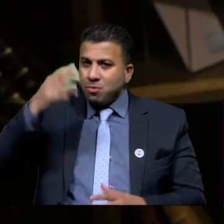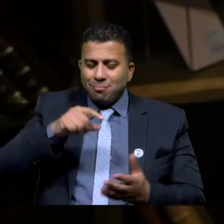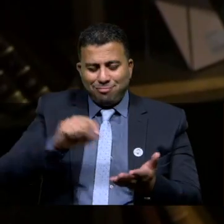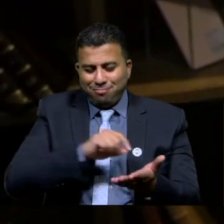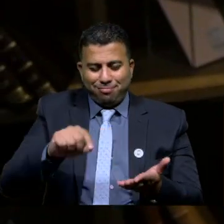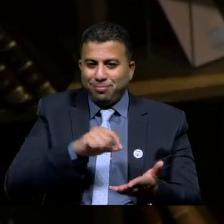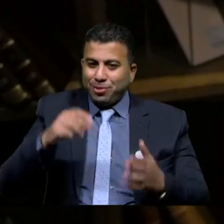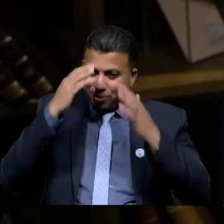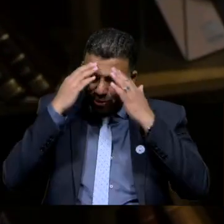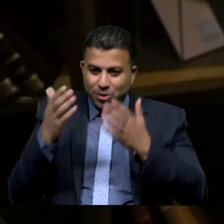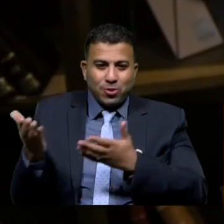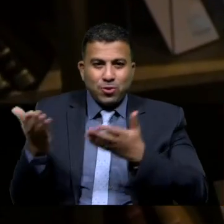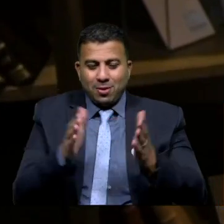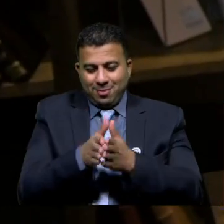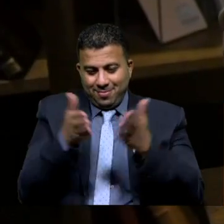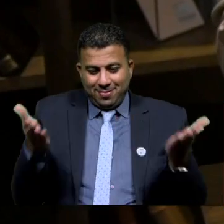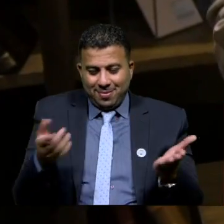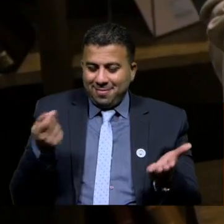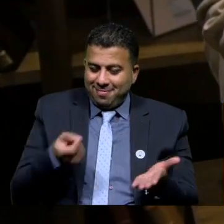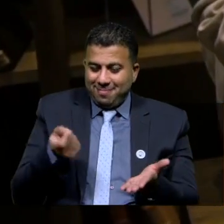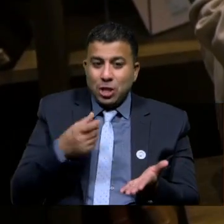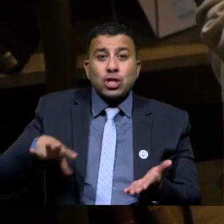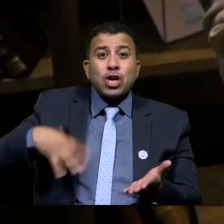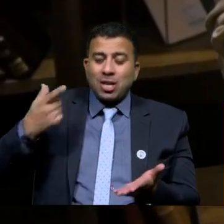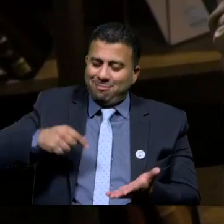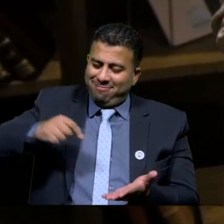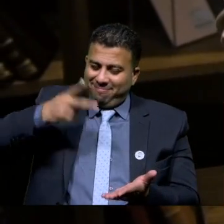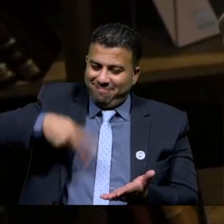وتقدير في كتاب الزوار لكل مكتبة ثمن فيها